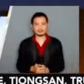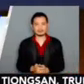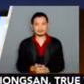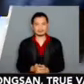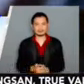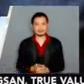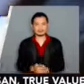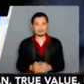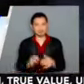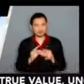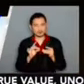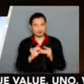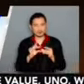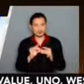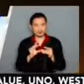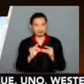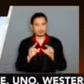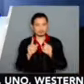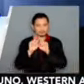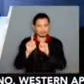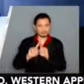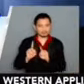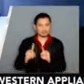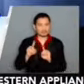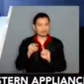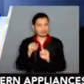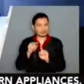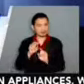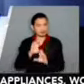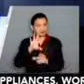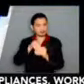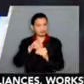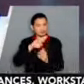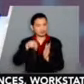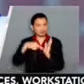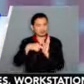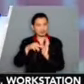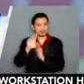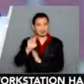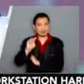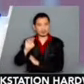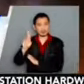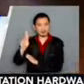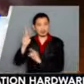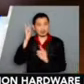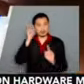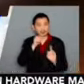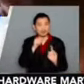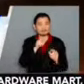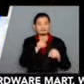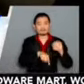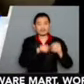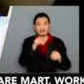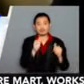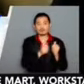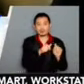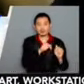ni Matt, kabado siya sa pagganap na sa nasabing episode dahil kaibigan niya daw si Alfritz. Palalabas ang episode na